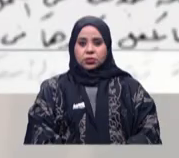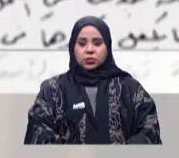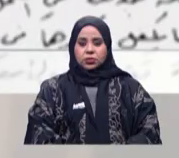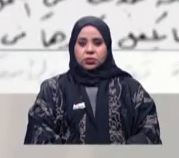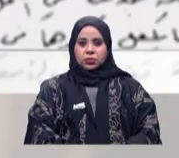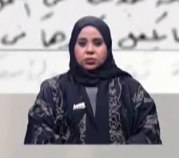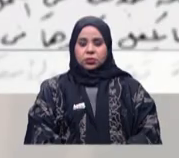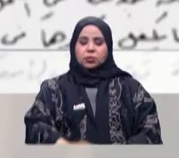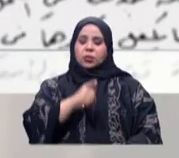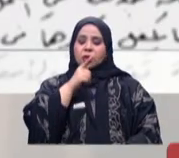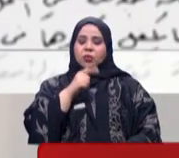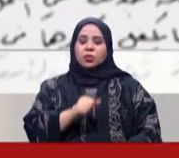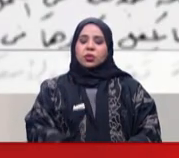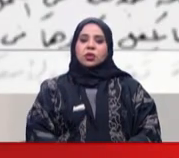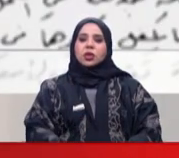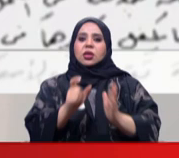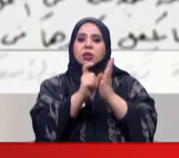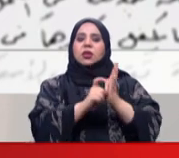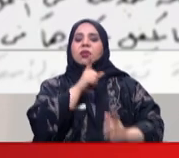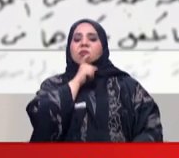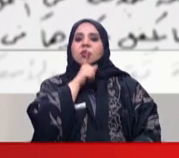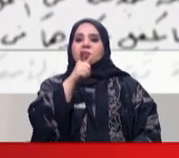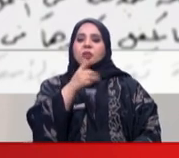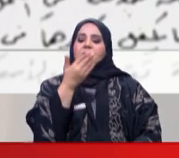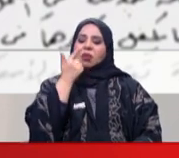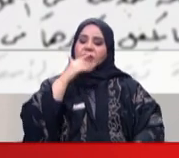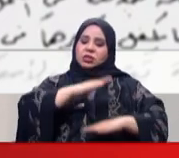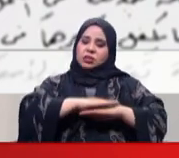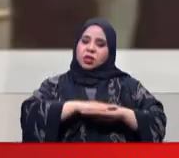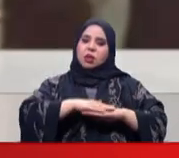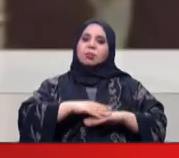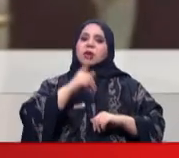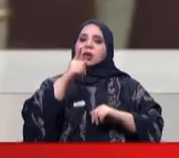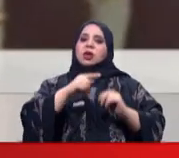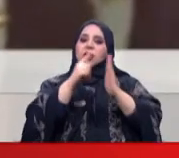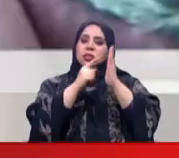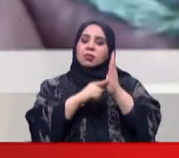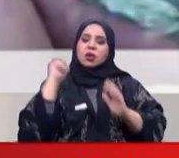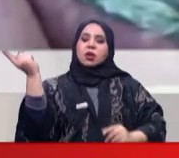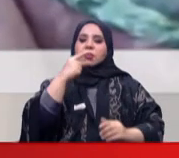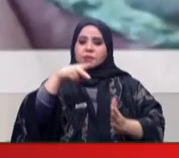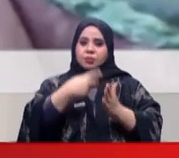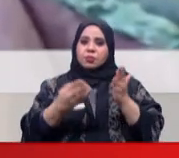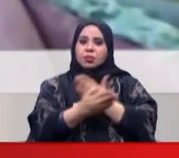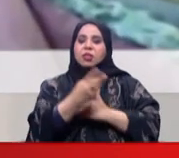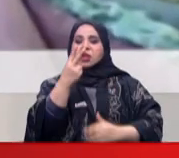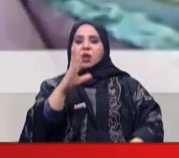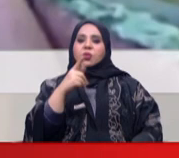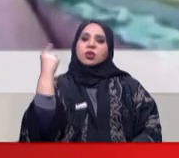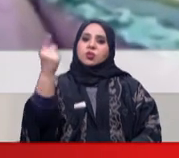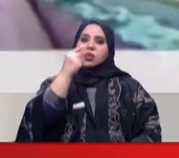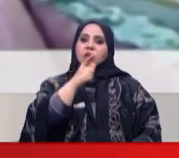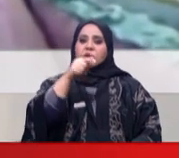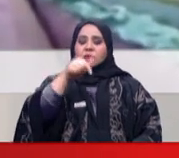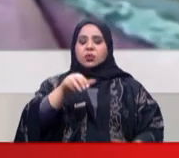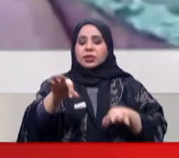السياسة القطرية الظالعة في عدم الالتزام بالمواثيق أو الاتفاقيات الدولية سواء كانت ثنائية أو إقليمية هي ليست